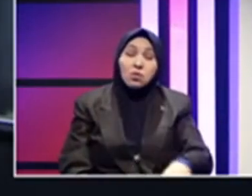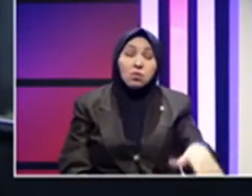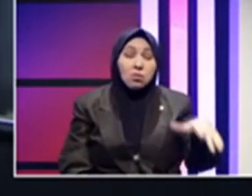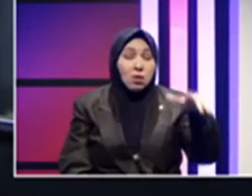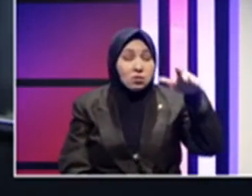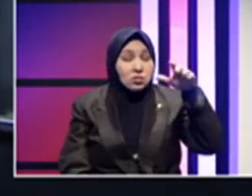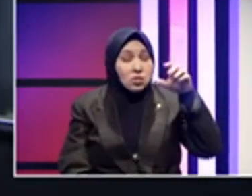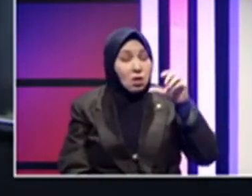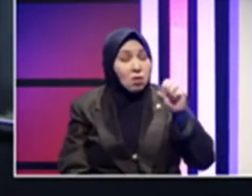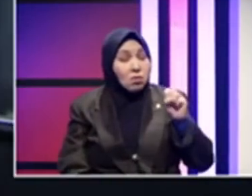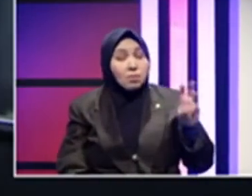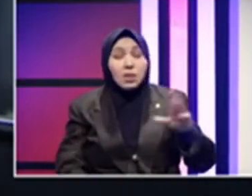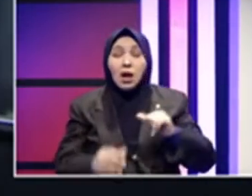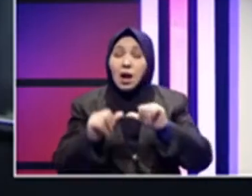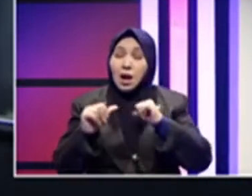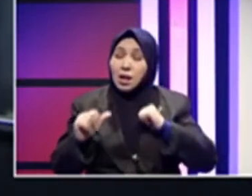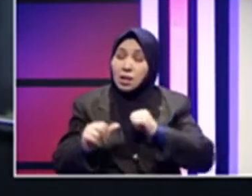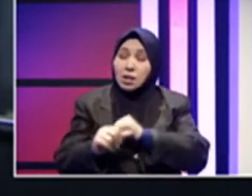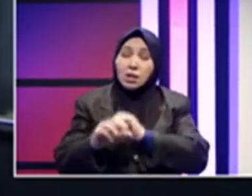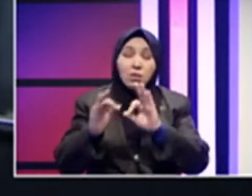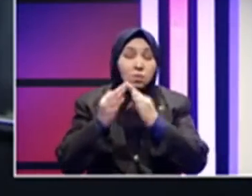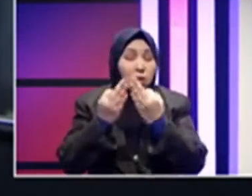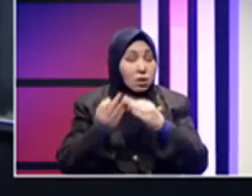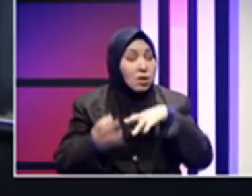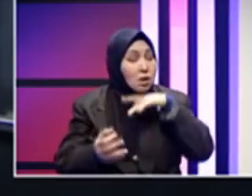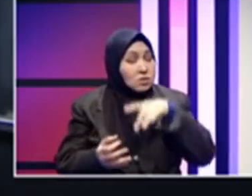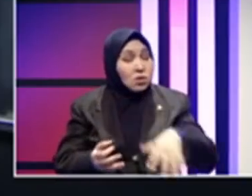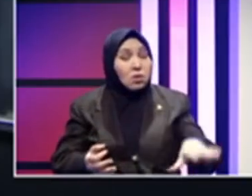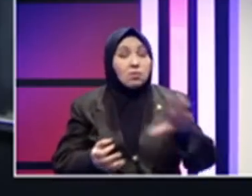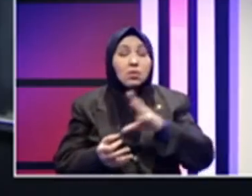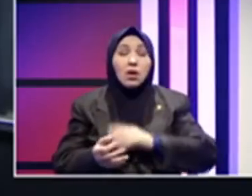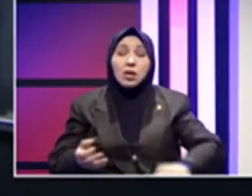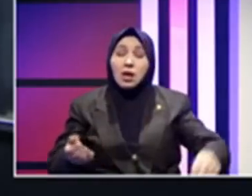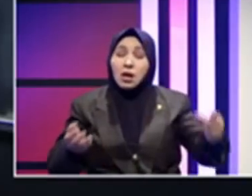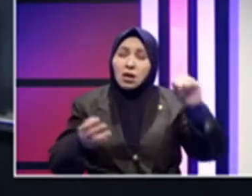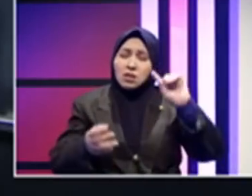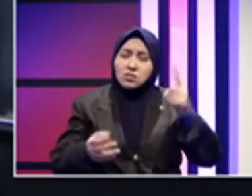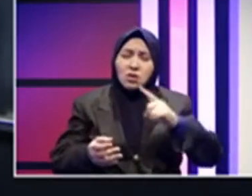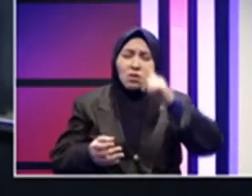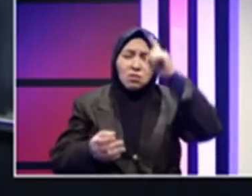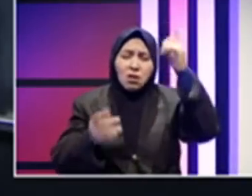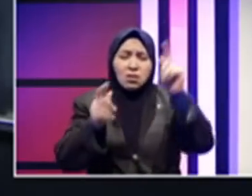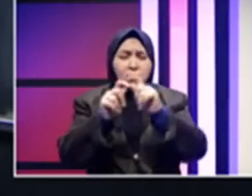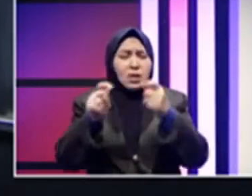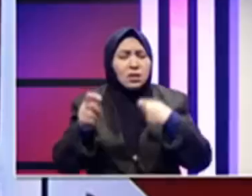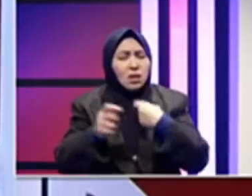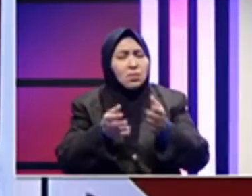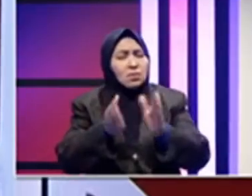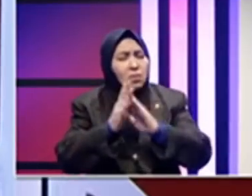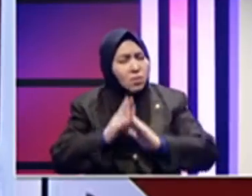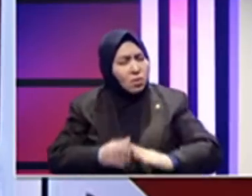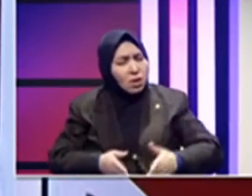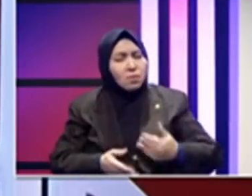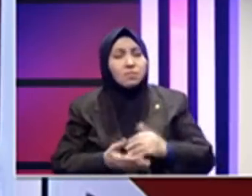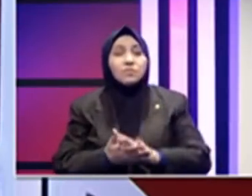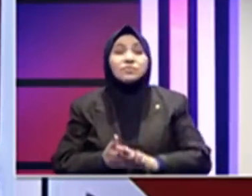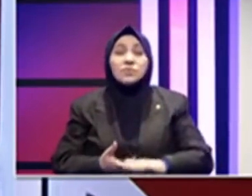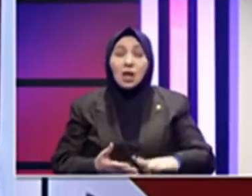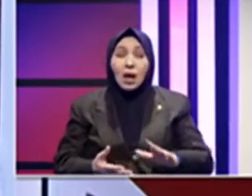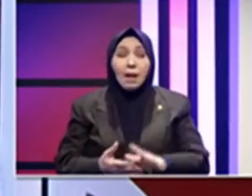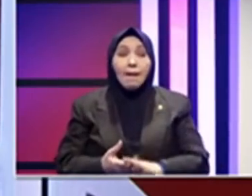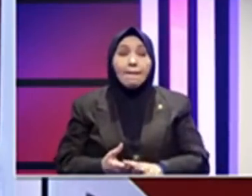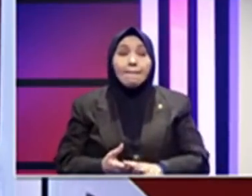ummi wa ala alihi wa sahbihi wa baraka wa sallam. Walhamdulillahi rabbil alamin. Taqabbalallahu